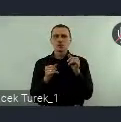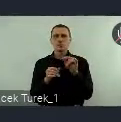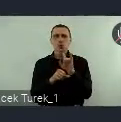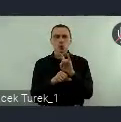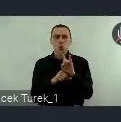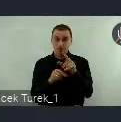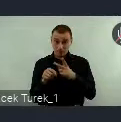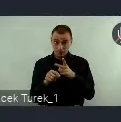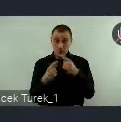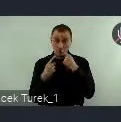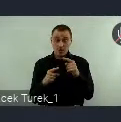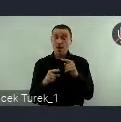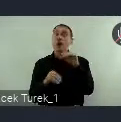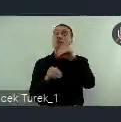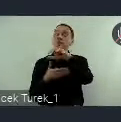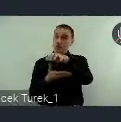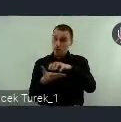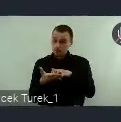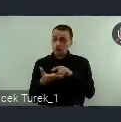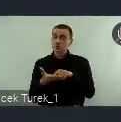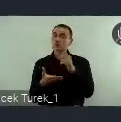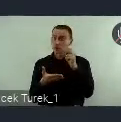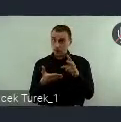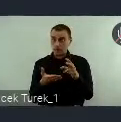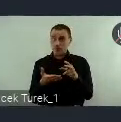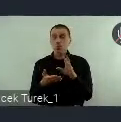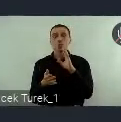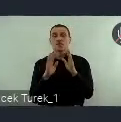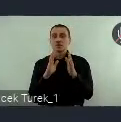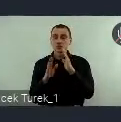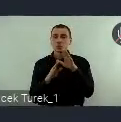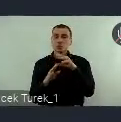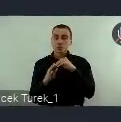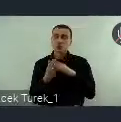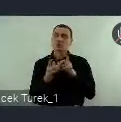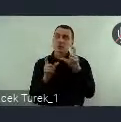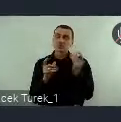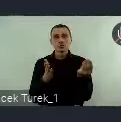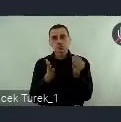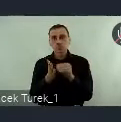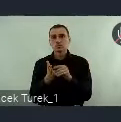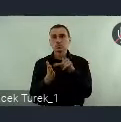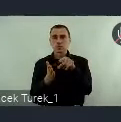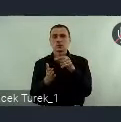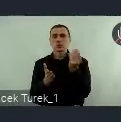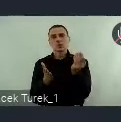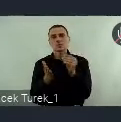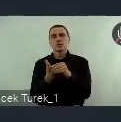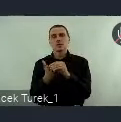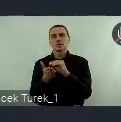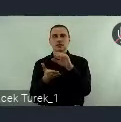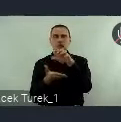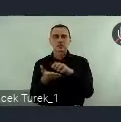odpowiadacie natomiast za treści którą jeszcze cię tak na Facebooku macie pełną możliwość jeżeli rzucacie ścięto macie opcję dodawania tekstu alternatywnego